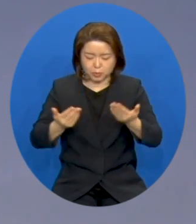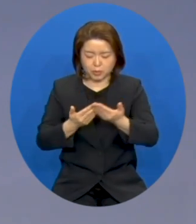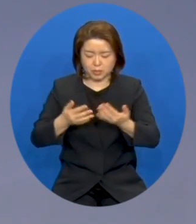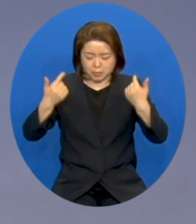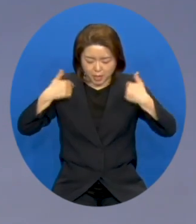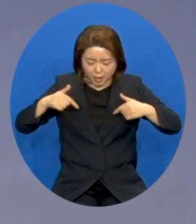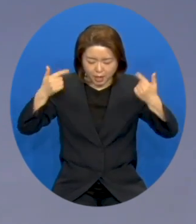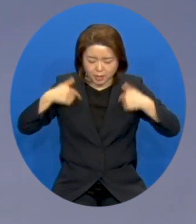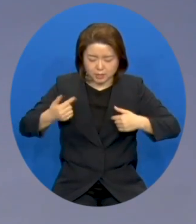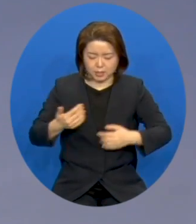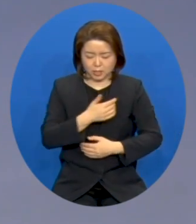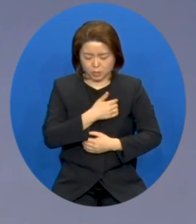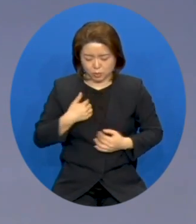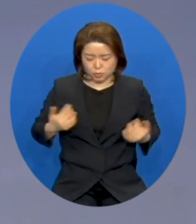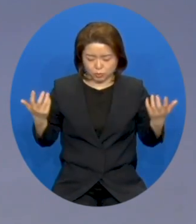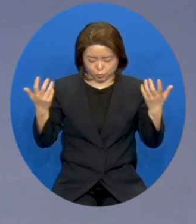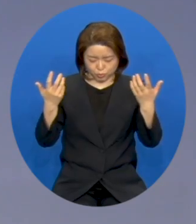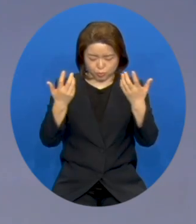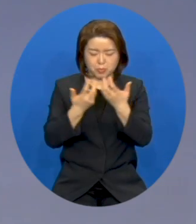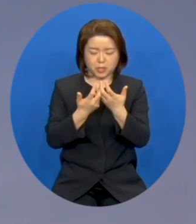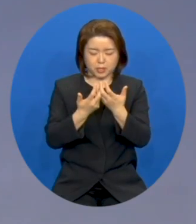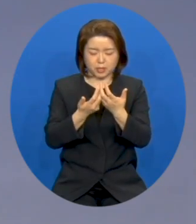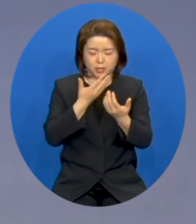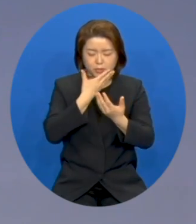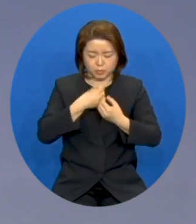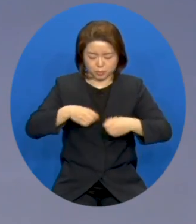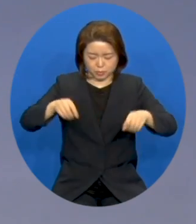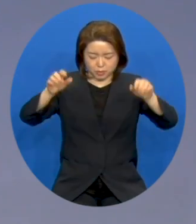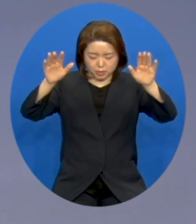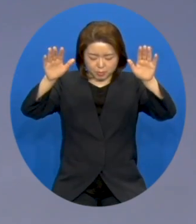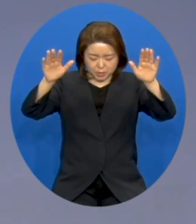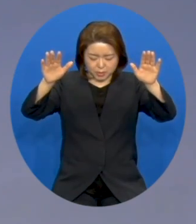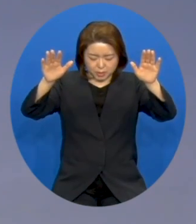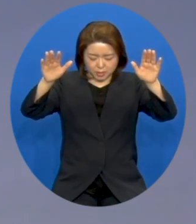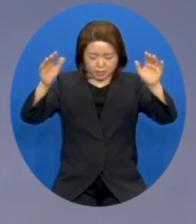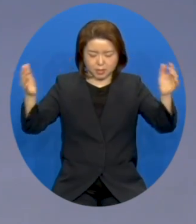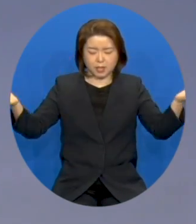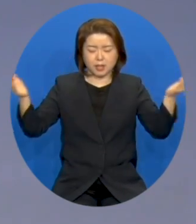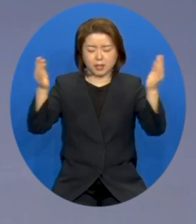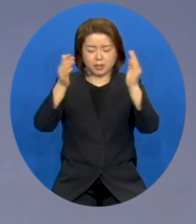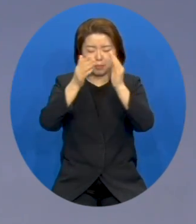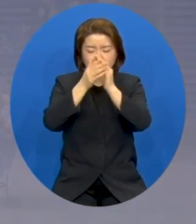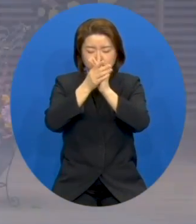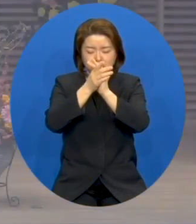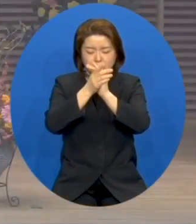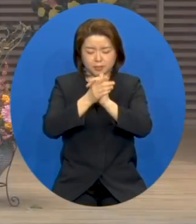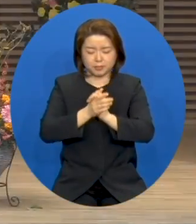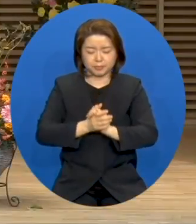항상 충만하시기를 축원하옵나이다. 아멘.